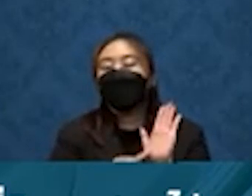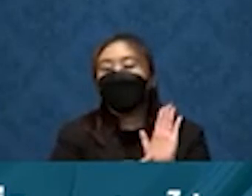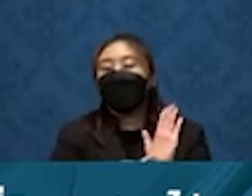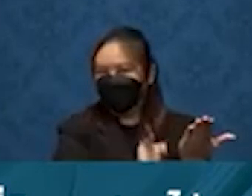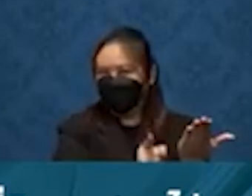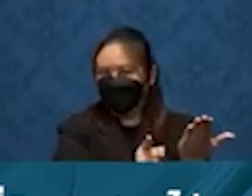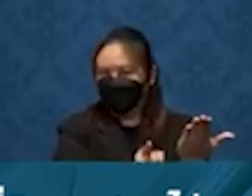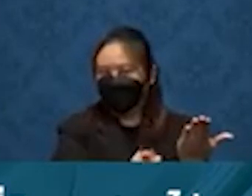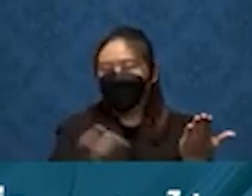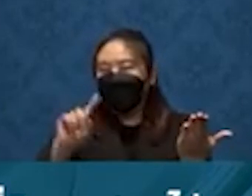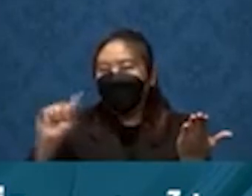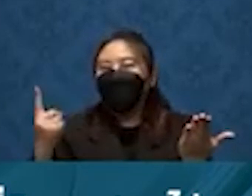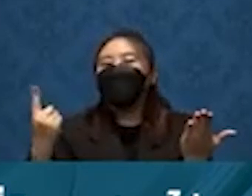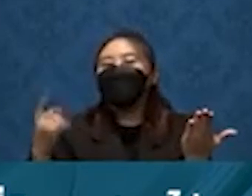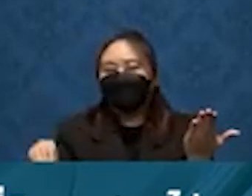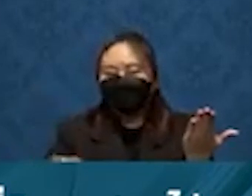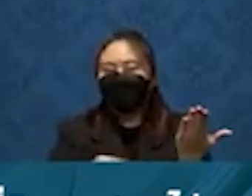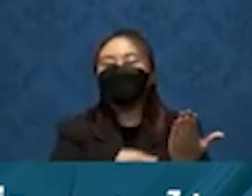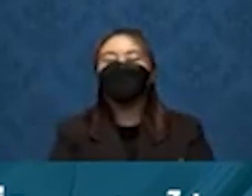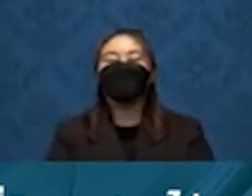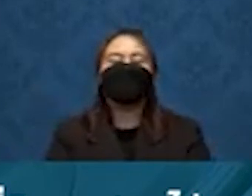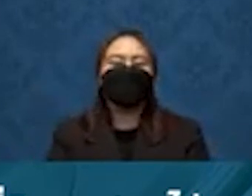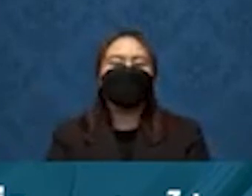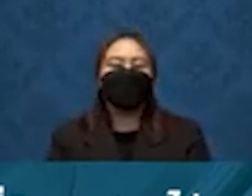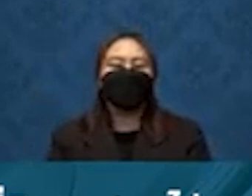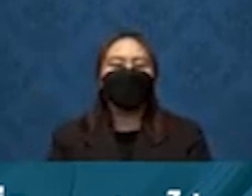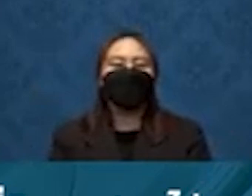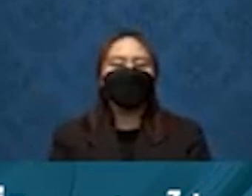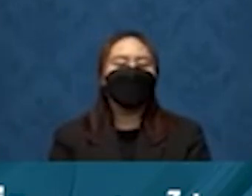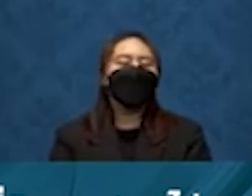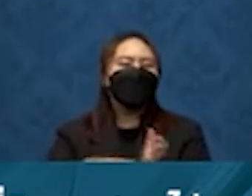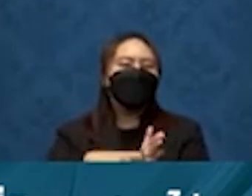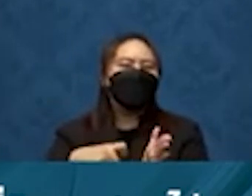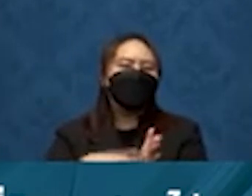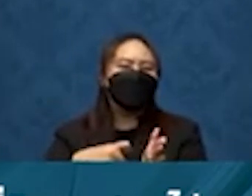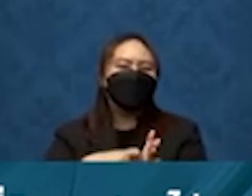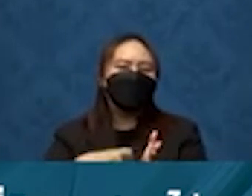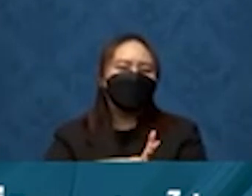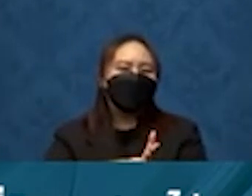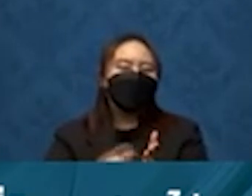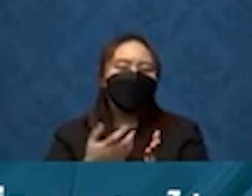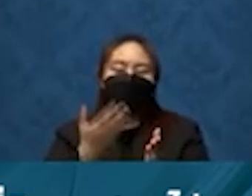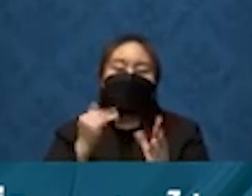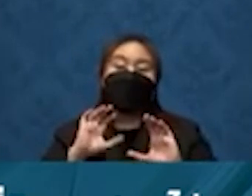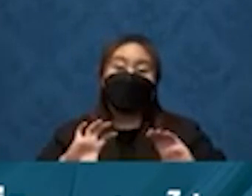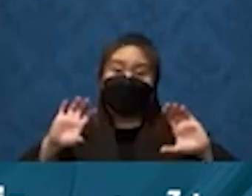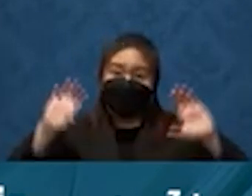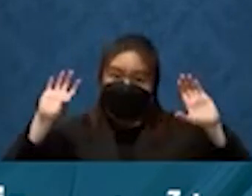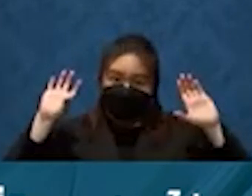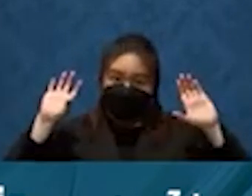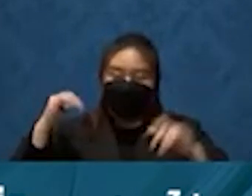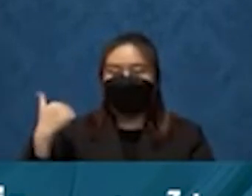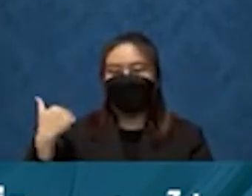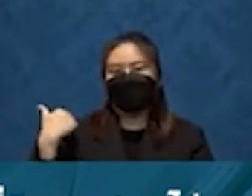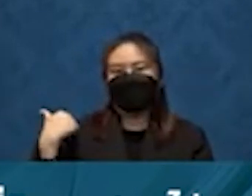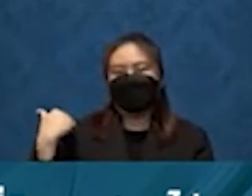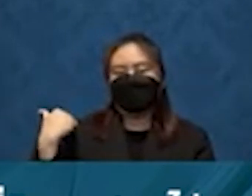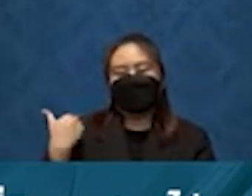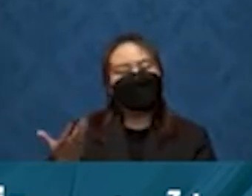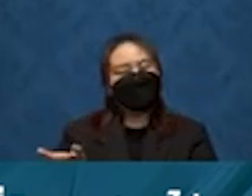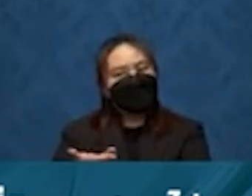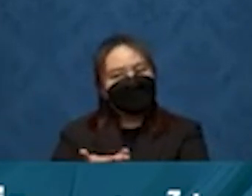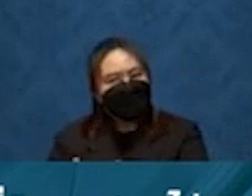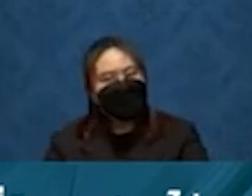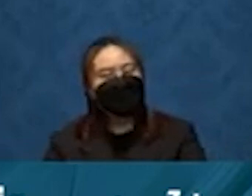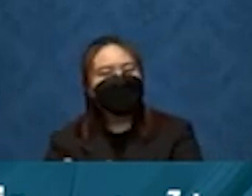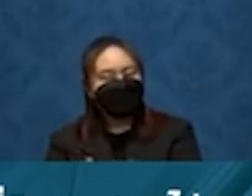ี่คือในสภาเนี่ยเขาว่ากันไปเมื่อวานนี้ก็มีการอภิปรายมีการถามมีการตอบมีการซักไอ้นอกสภาเนี่ยเล่นกันมานานแ